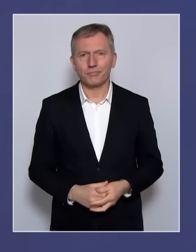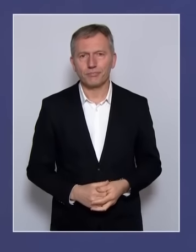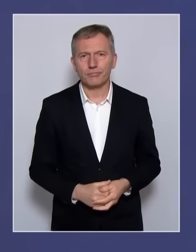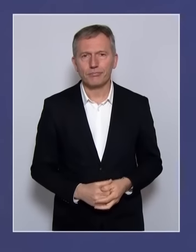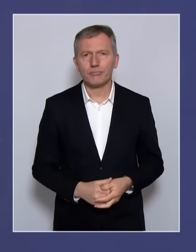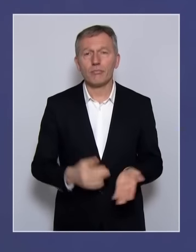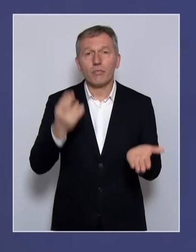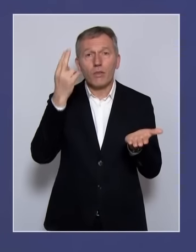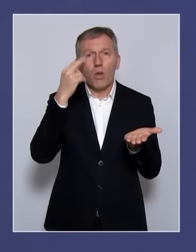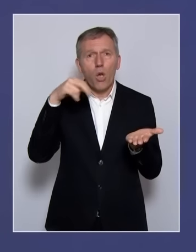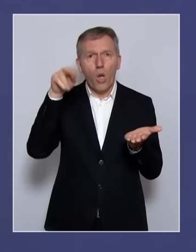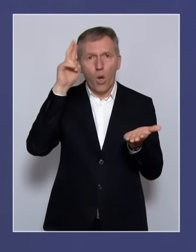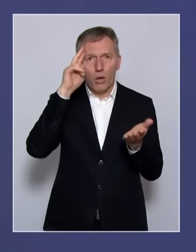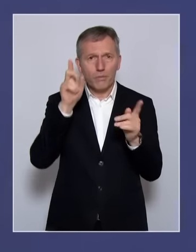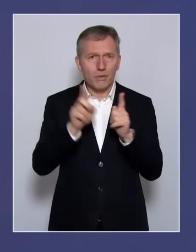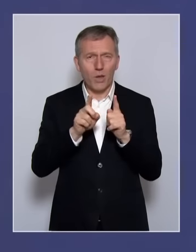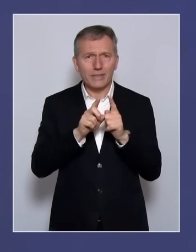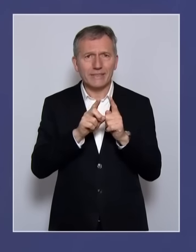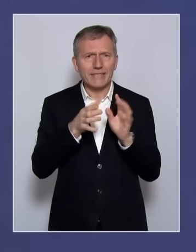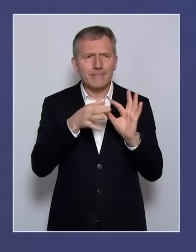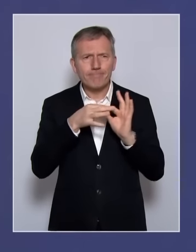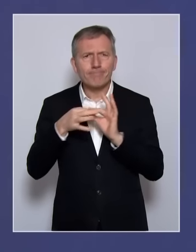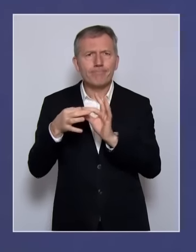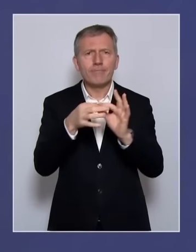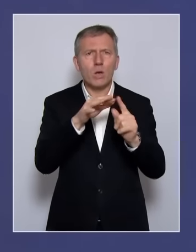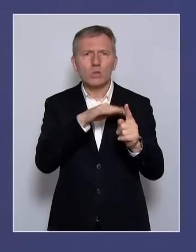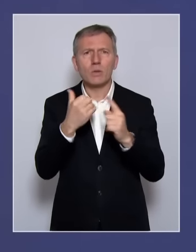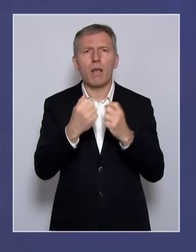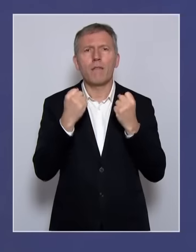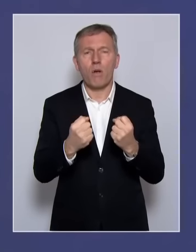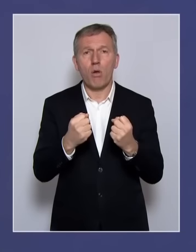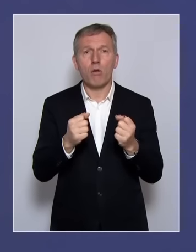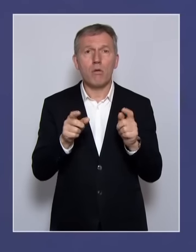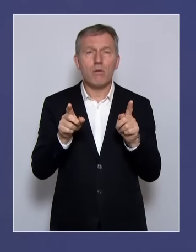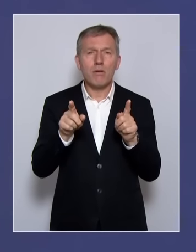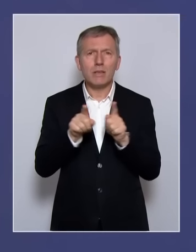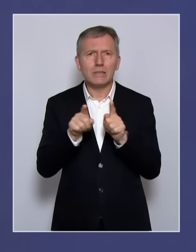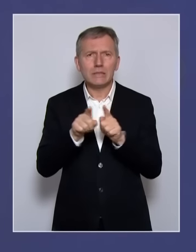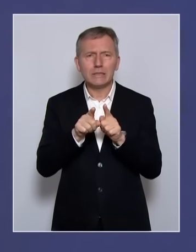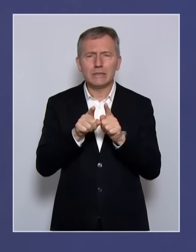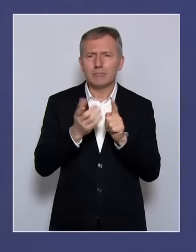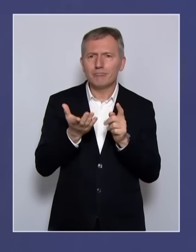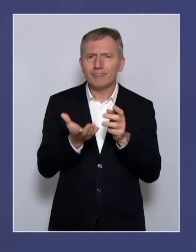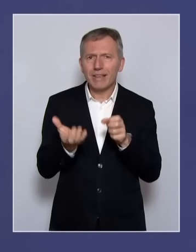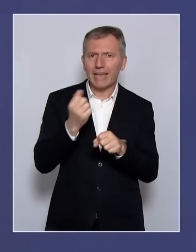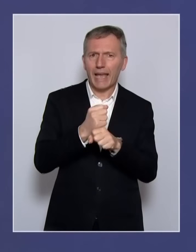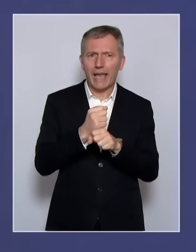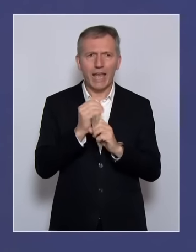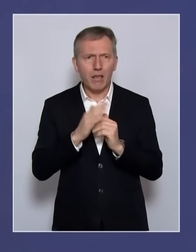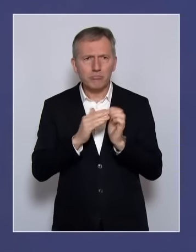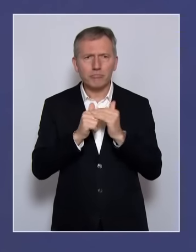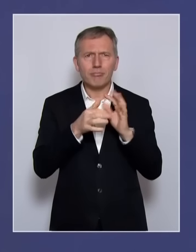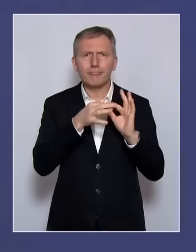cette Europe est aussi construite sur une cohésion sociale c'est-à-dire une volonté de bâtir une cohésion de notre société